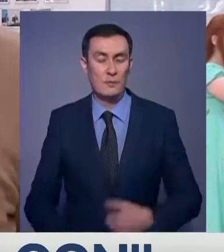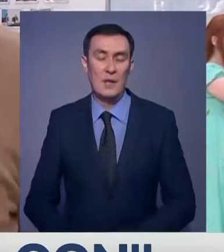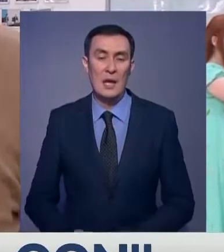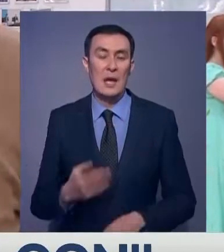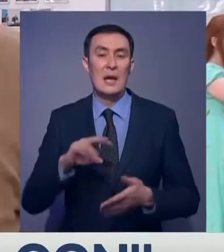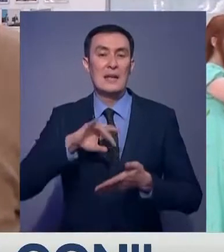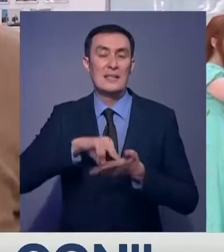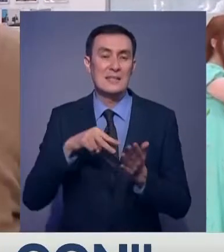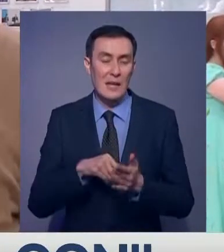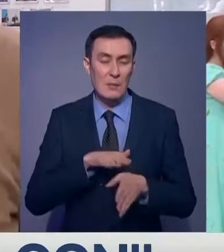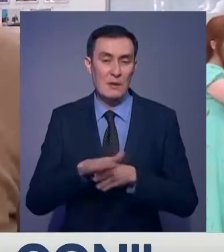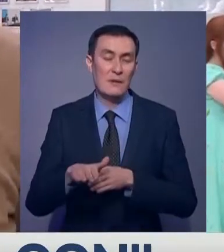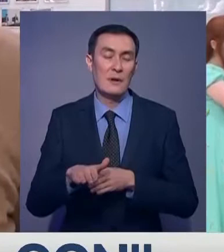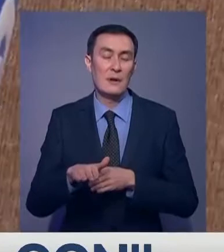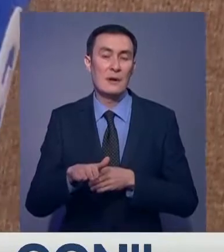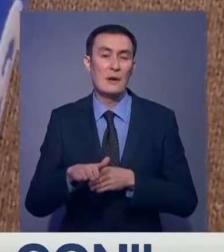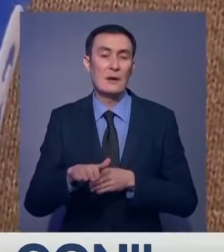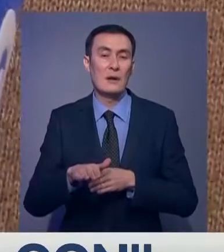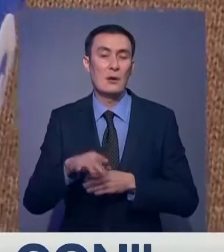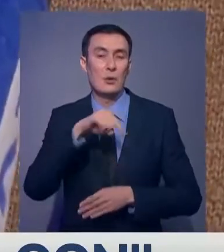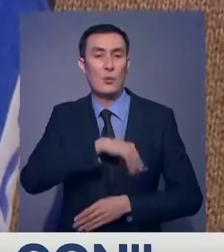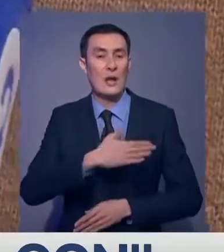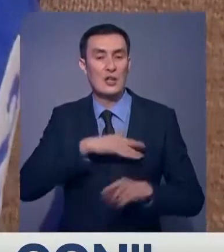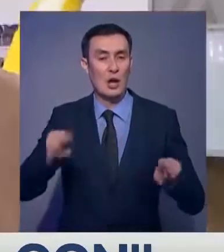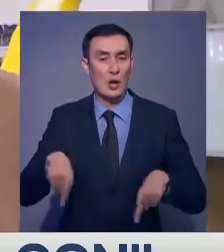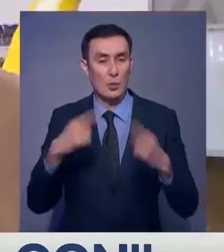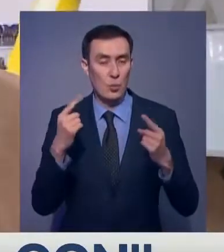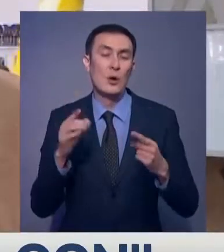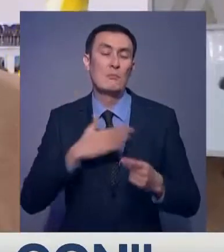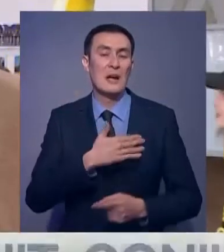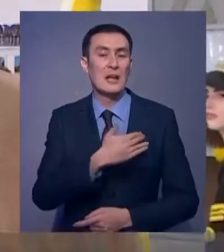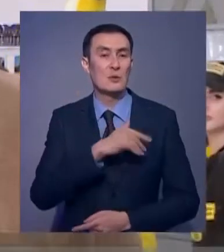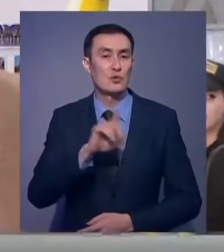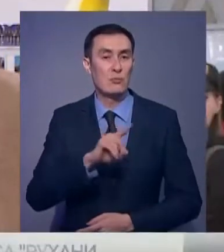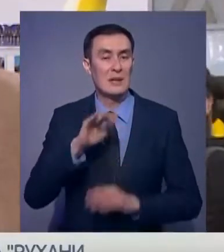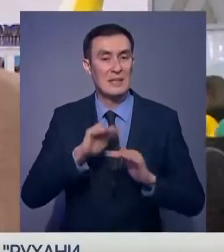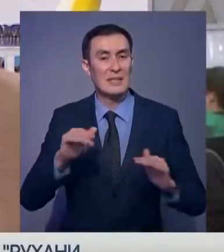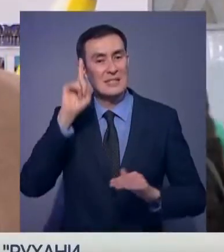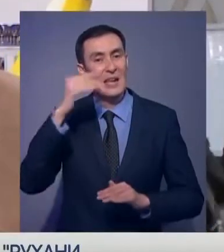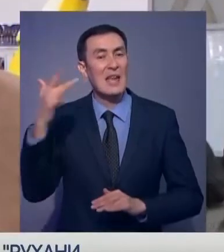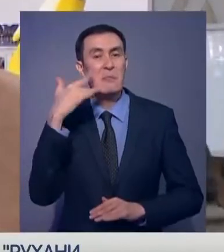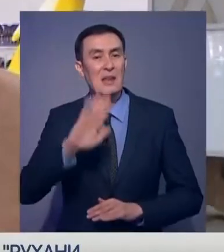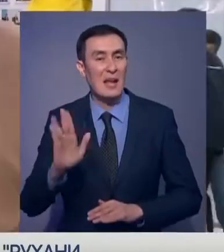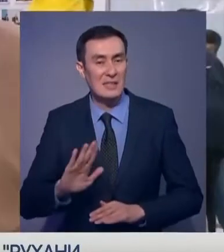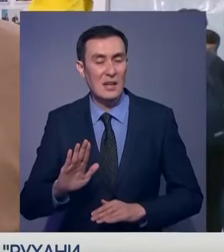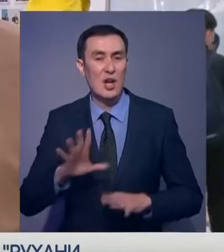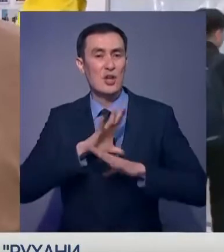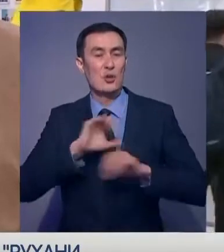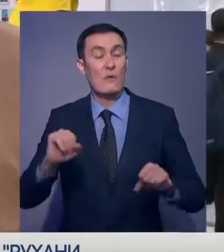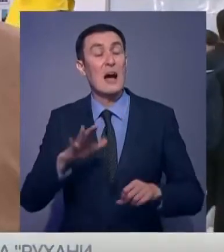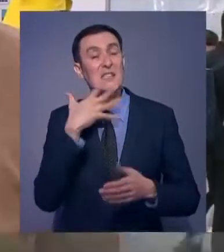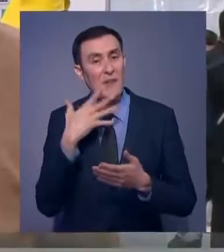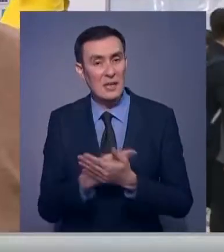реализация программной статьи Елбаса «Рухани Жангру». Мы хотим, чтобы дети знали не американских и не зарубежных героев, наших